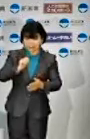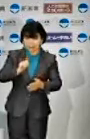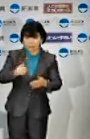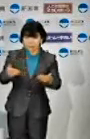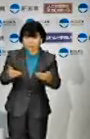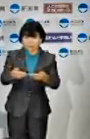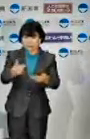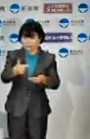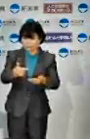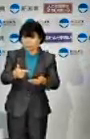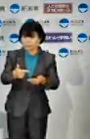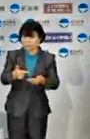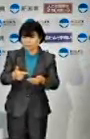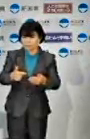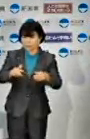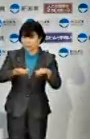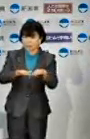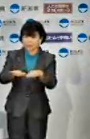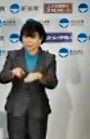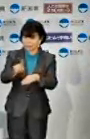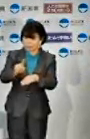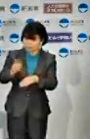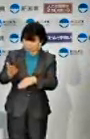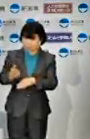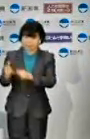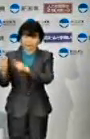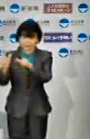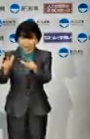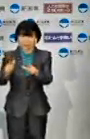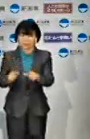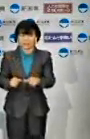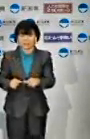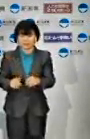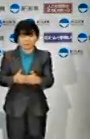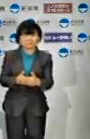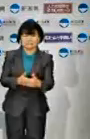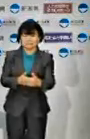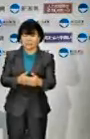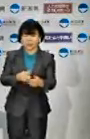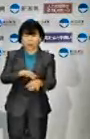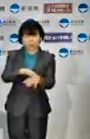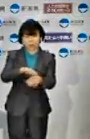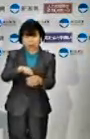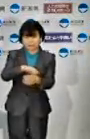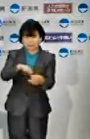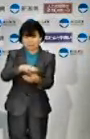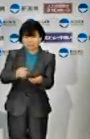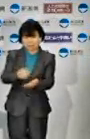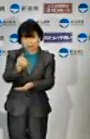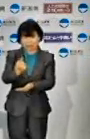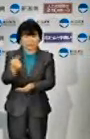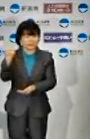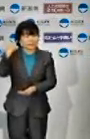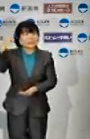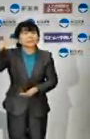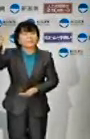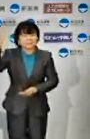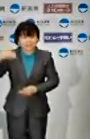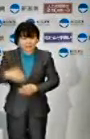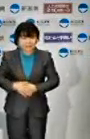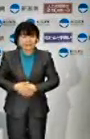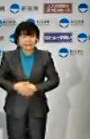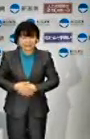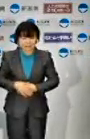なんか滞ってですね、混乱が起きているとかという話は聞いておりませんので、そ